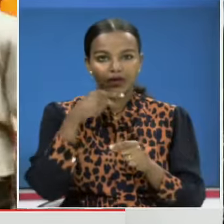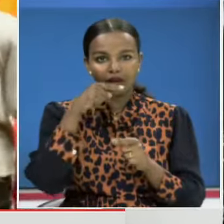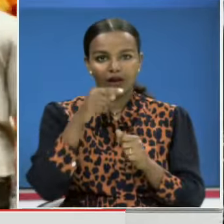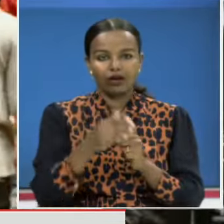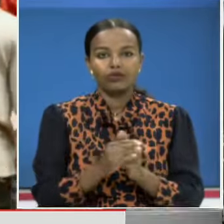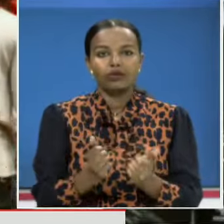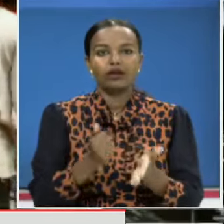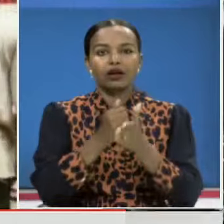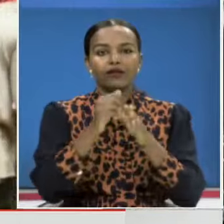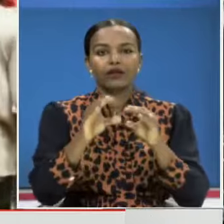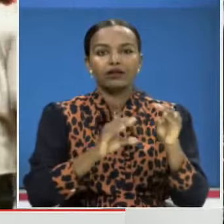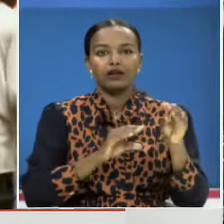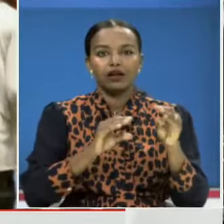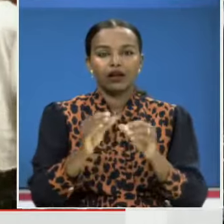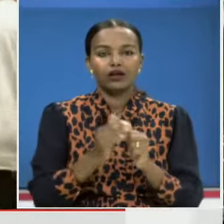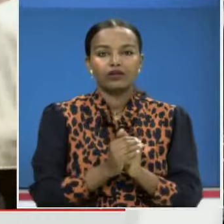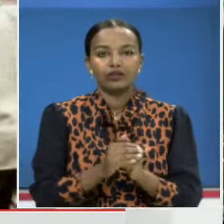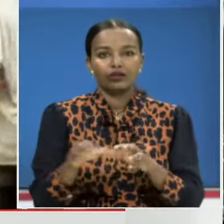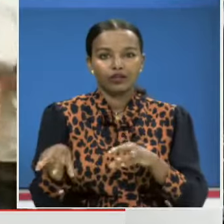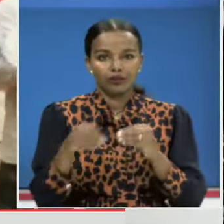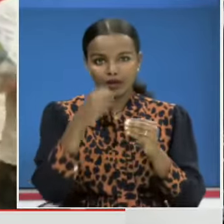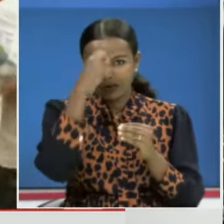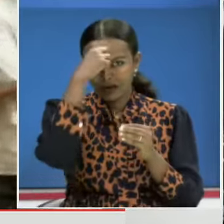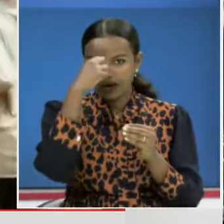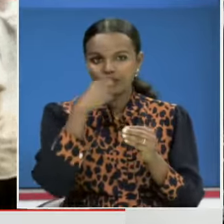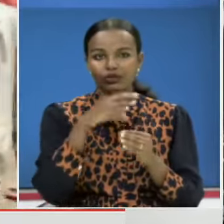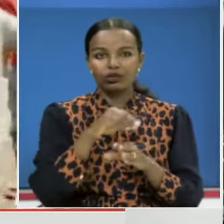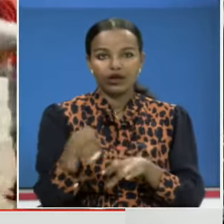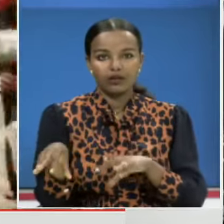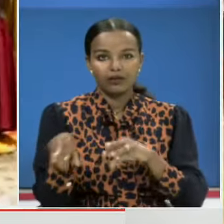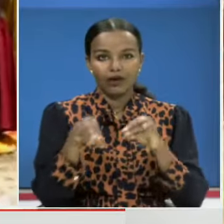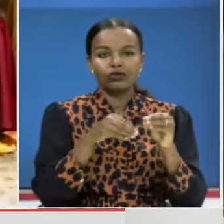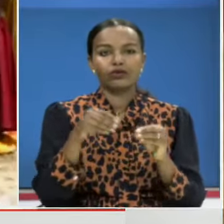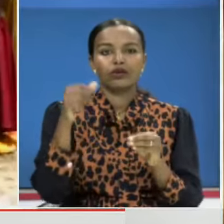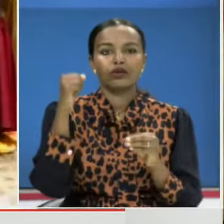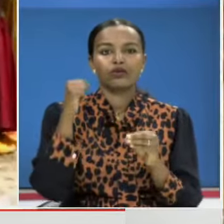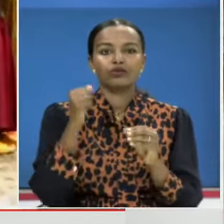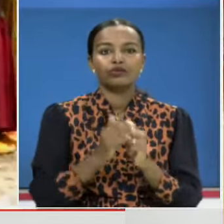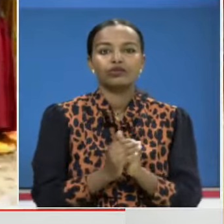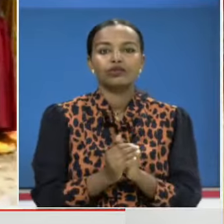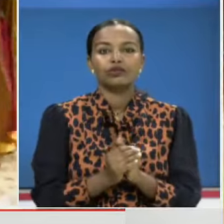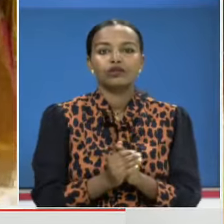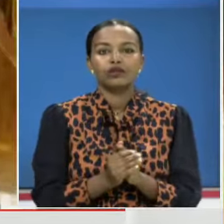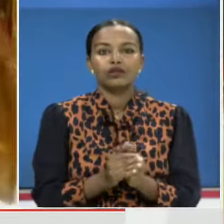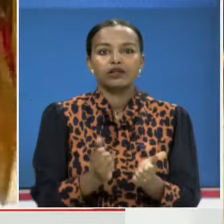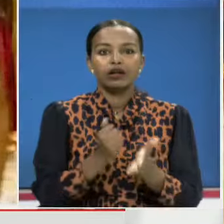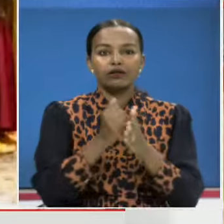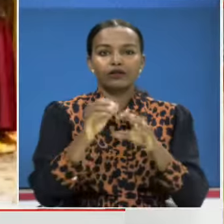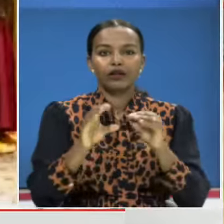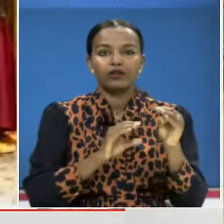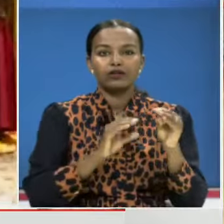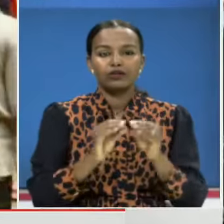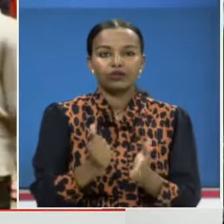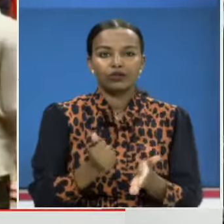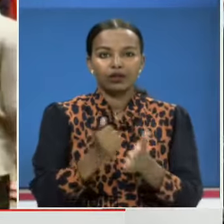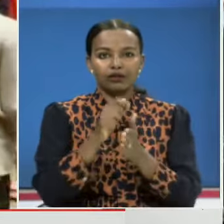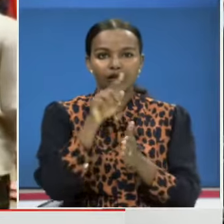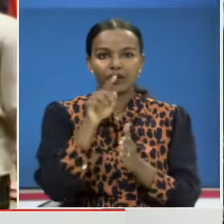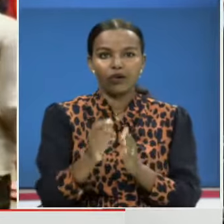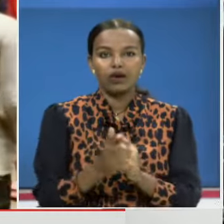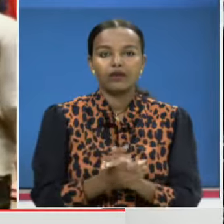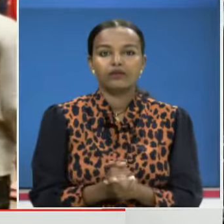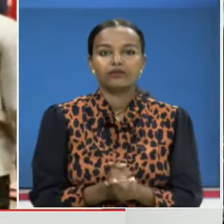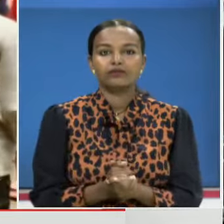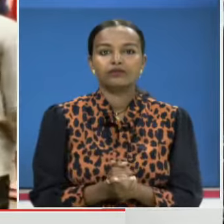የተናገሩት ድጋፍ የተደረገላቸው የተማሪ ወላጆችና ተማሪዎች ሌሎች በጎ አድራጊዎችም ድጋፍ እንዲያደርጉላቸው ጠይቀዋል። በድጋፍ